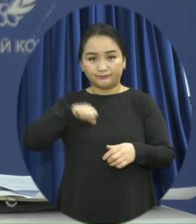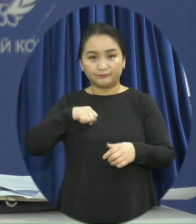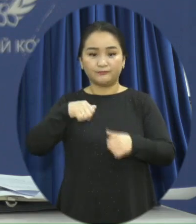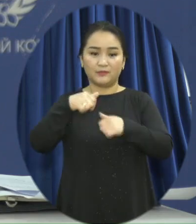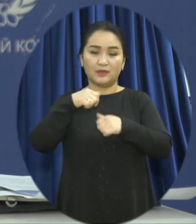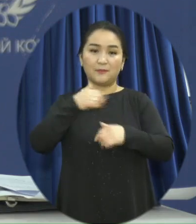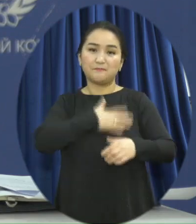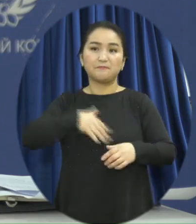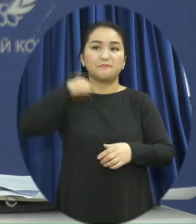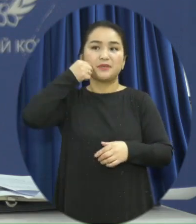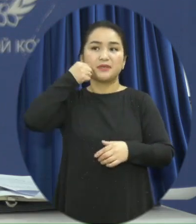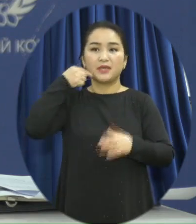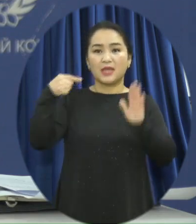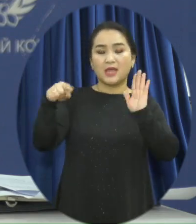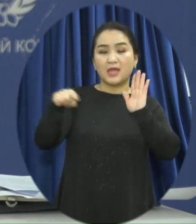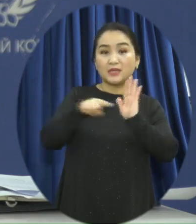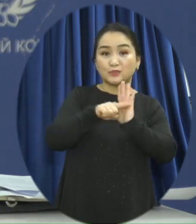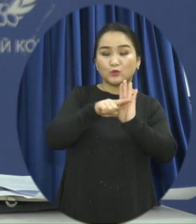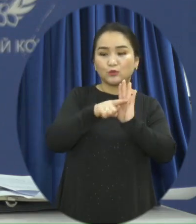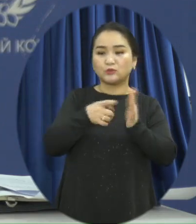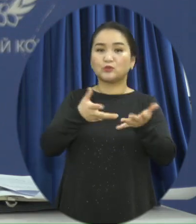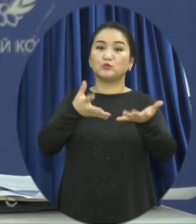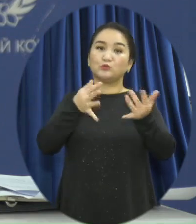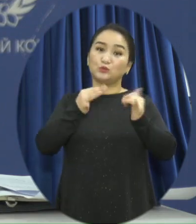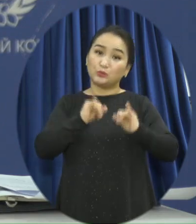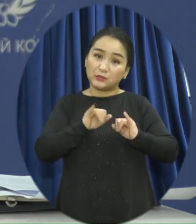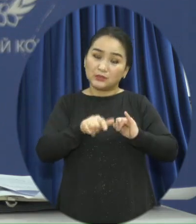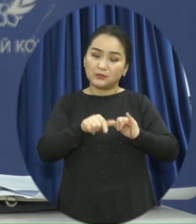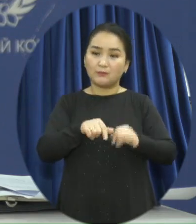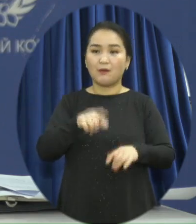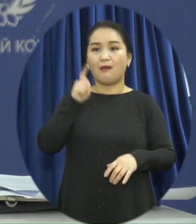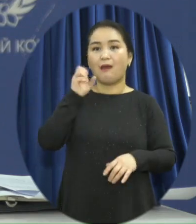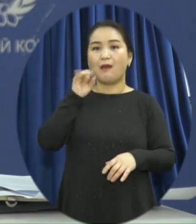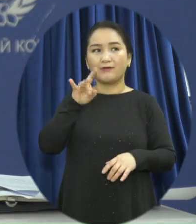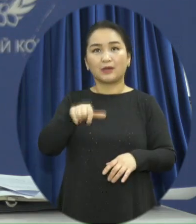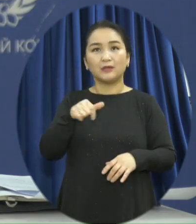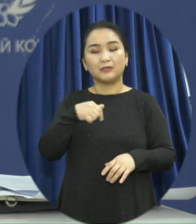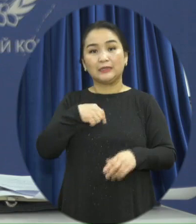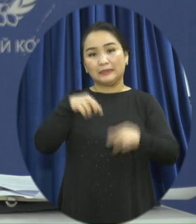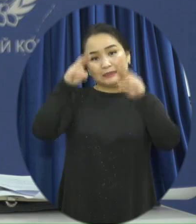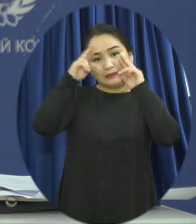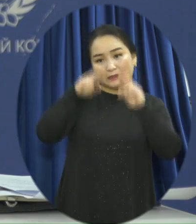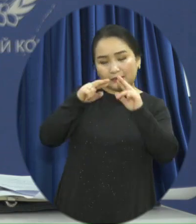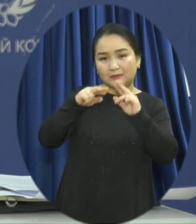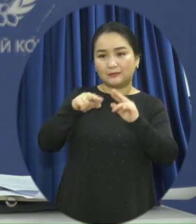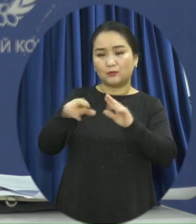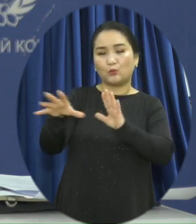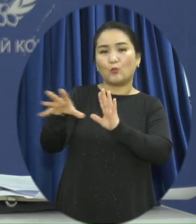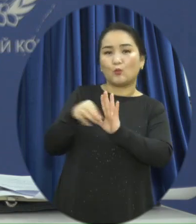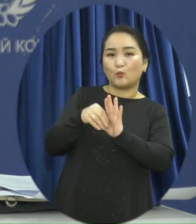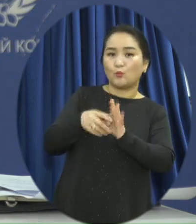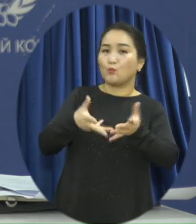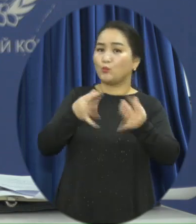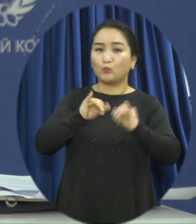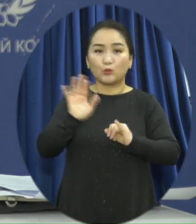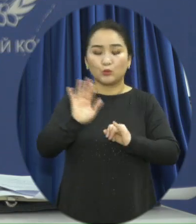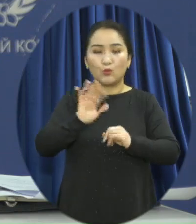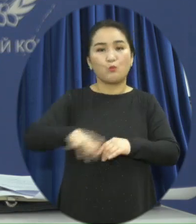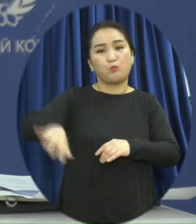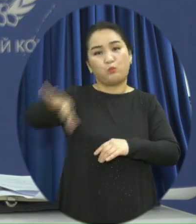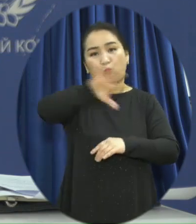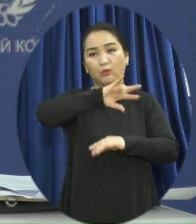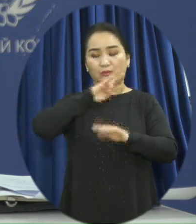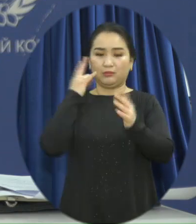үүсэл суларсан хаврын тарчиг цагаар өвчлөлд өртөхгүй байхын төлөө бүгдээрээ нэгдэж нийлж бие биенээ